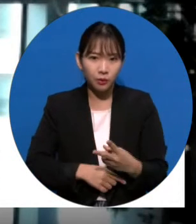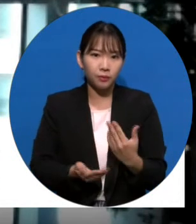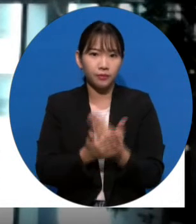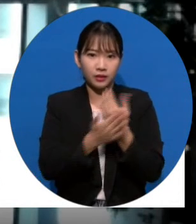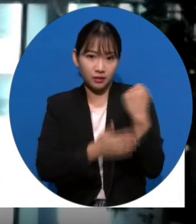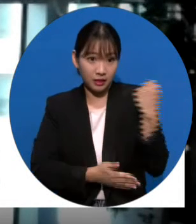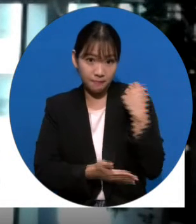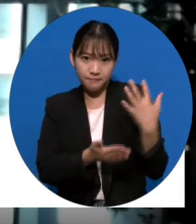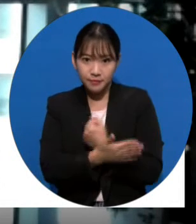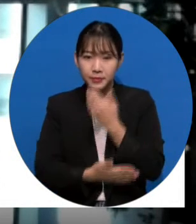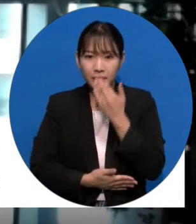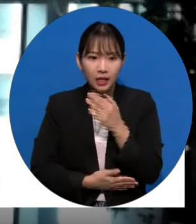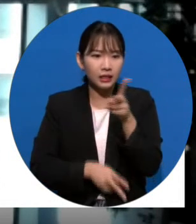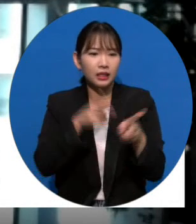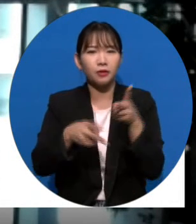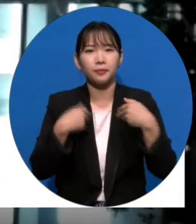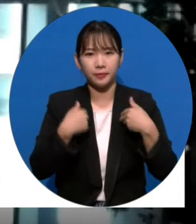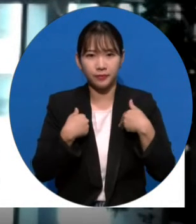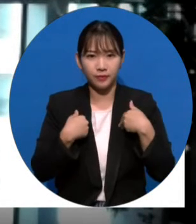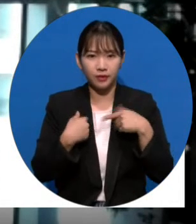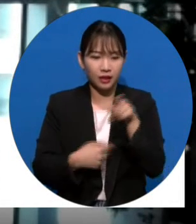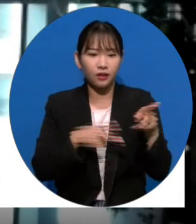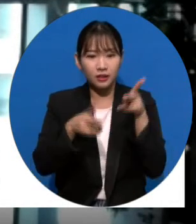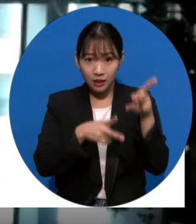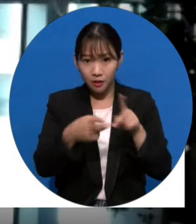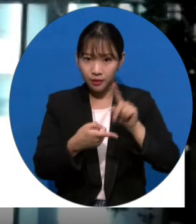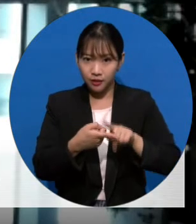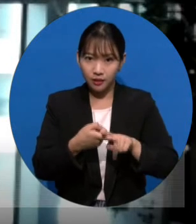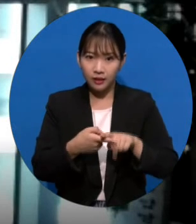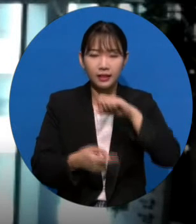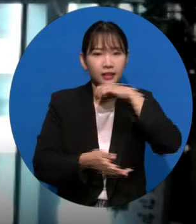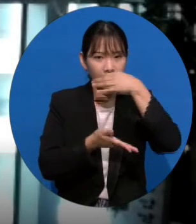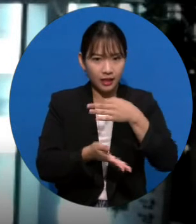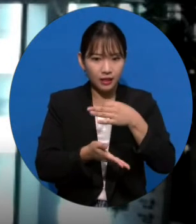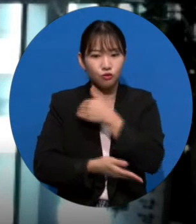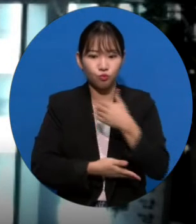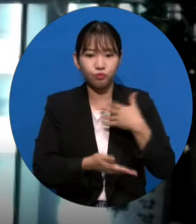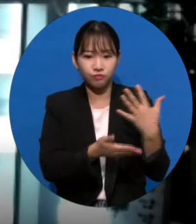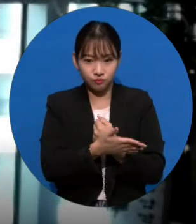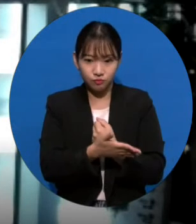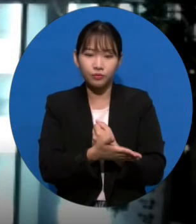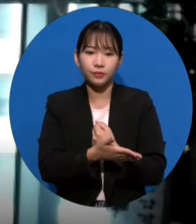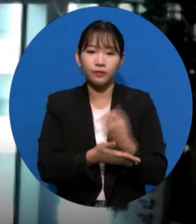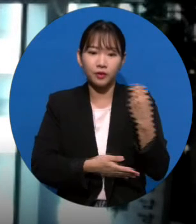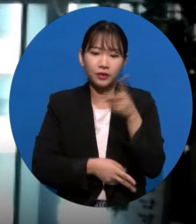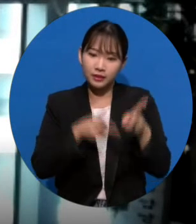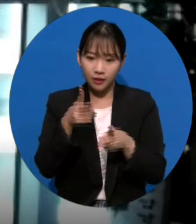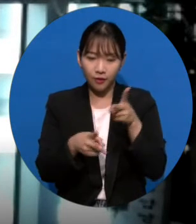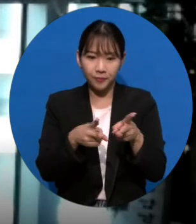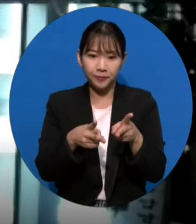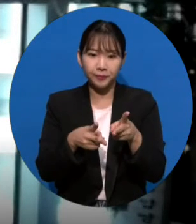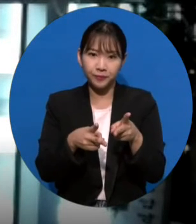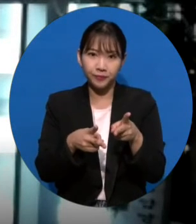성장 동력을 확보할 수 있는 그런 사업들이 필요합니다. 이런 사업들에 대한 예산을 충분히 확보를 하고 또그